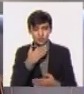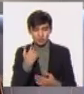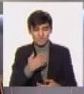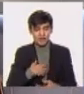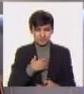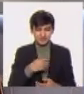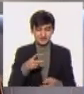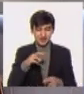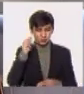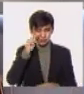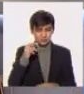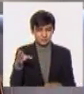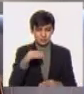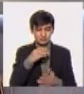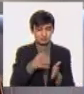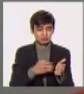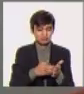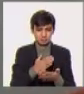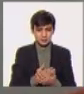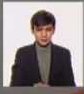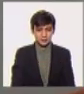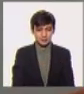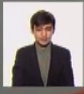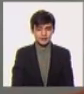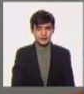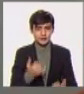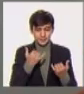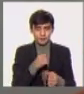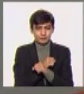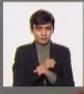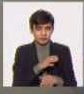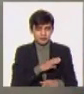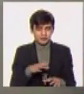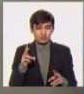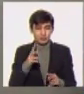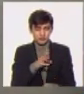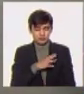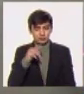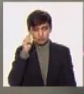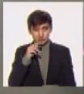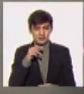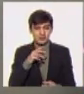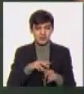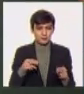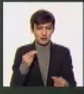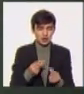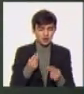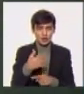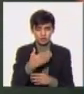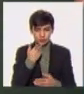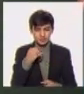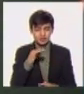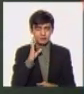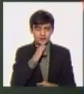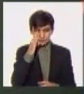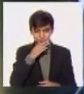қажетті құралдары жетіспейді. Дәл қазір демалыстағы оқушылар әдеттегідей алаңсыз ойнап жүрген жоқ. Ата-аналары да